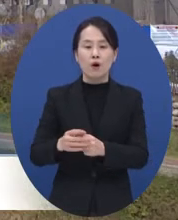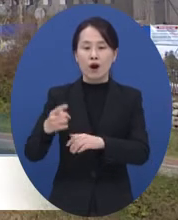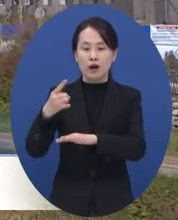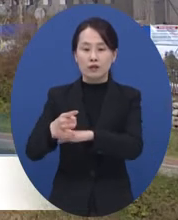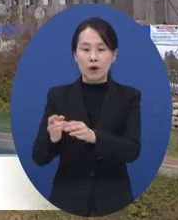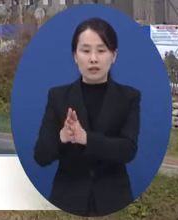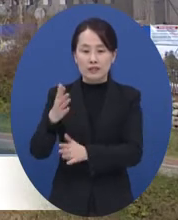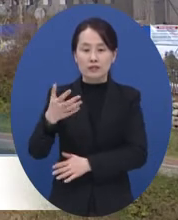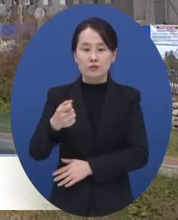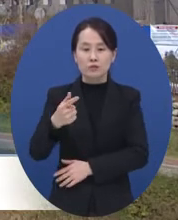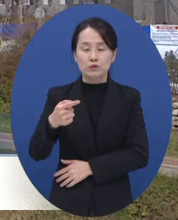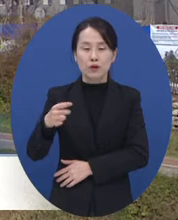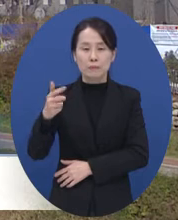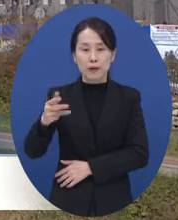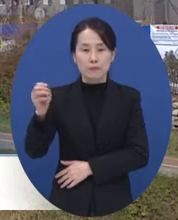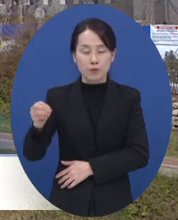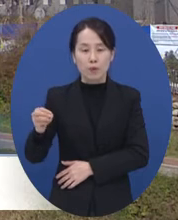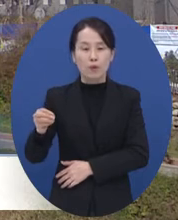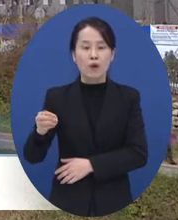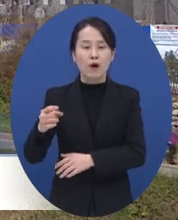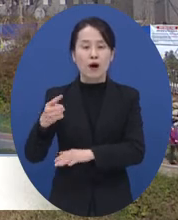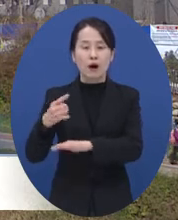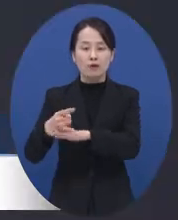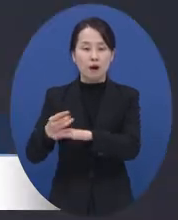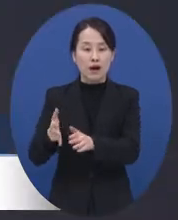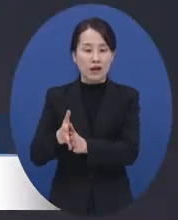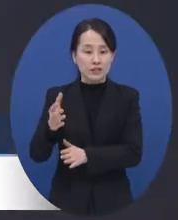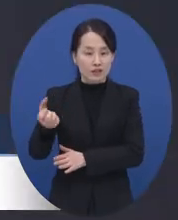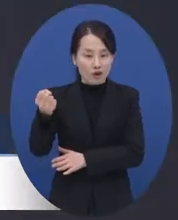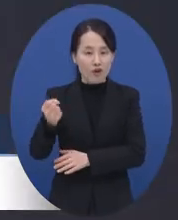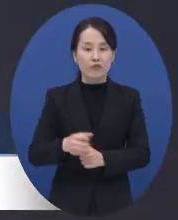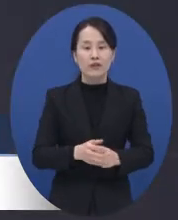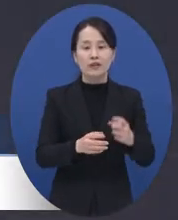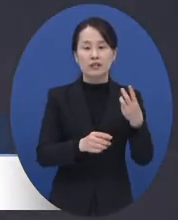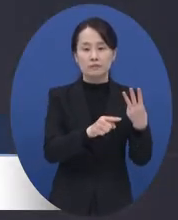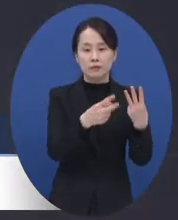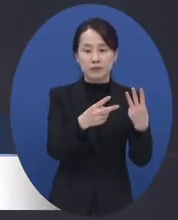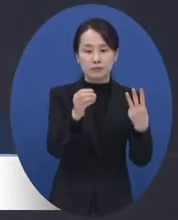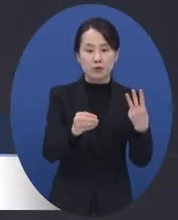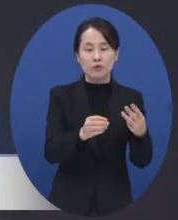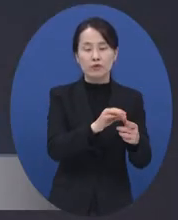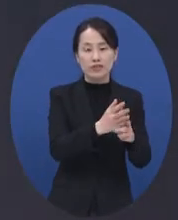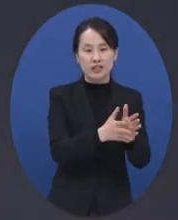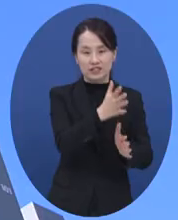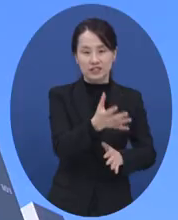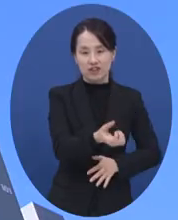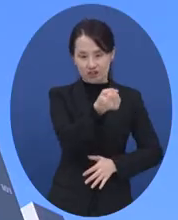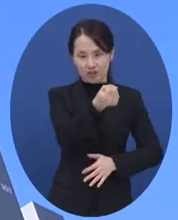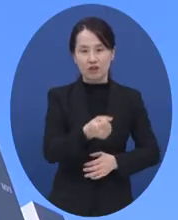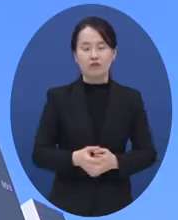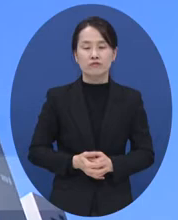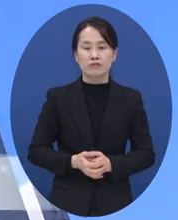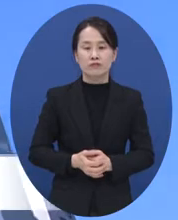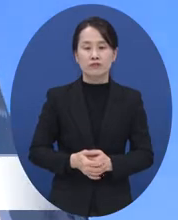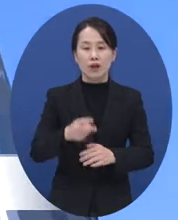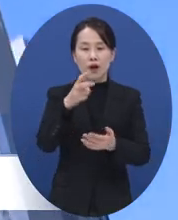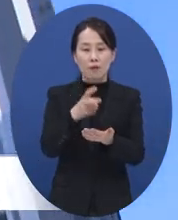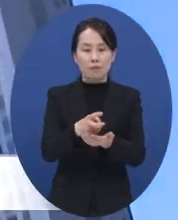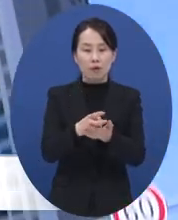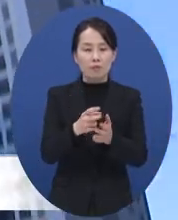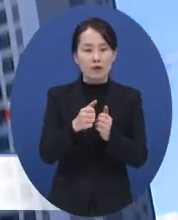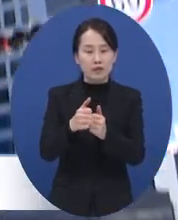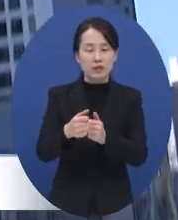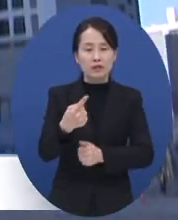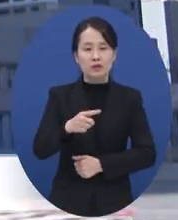부지의 96.8%는 의왕시, 나머지 3.2%는 안양시로 나뉘어 있습니다. 현행법에 따라 1,700여